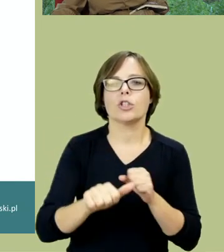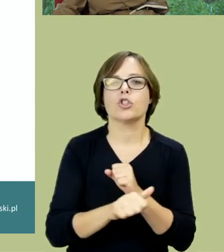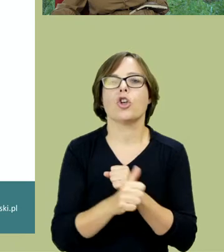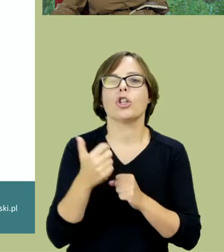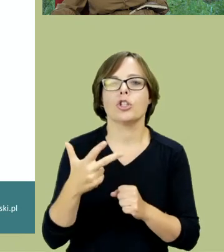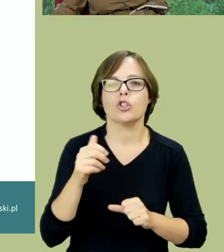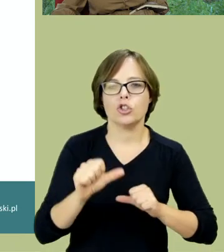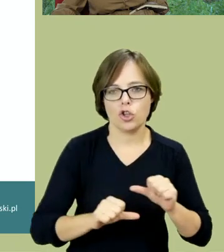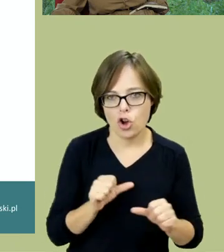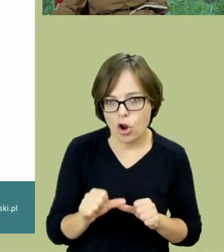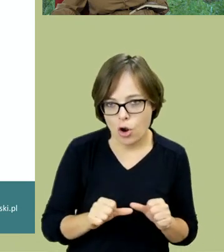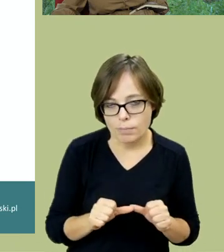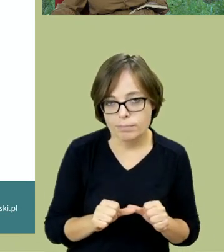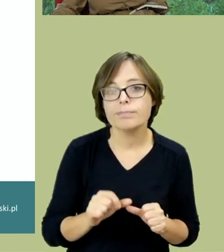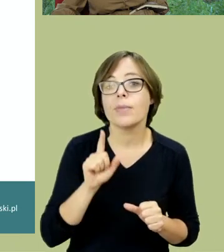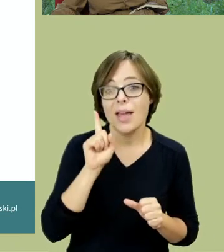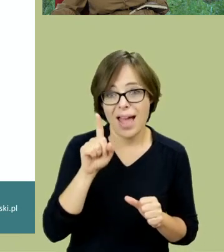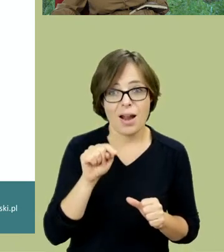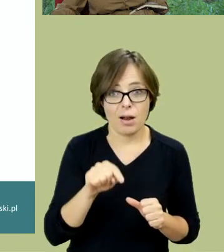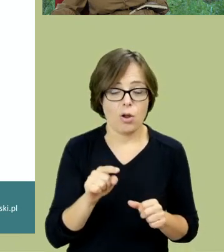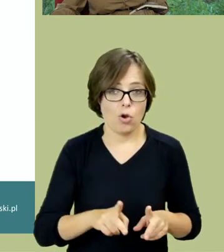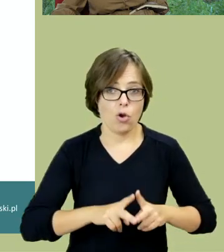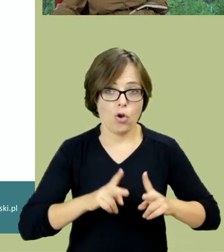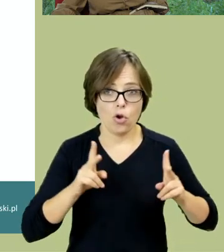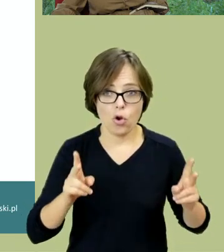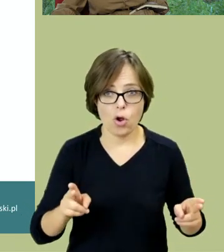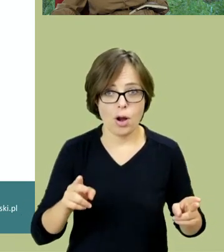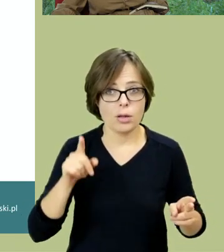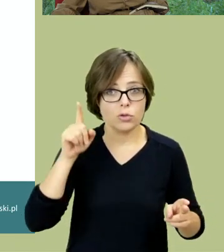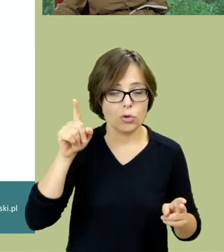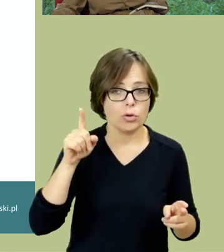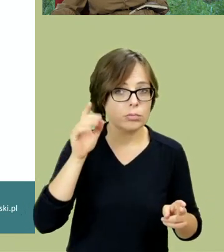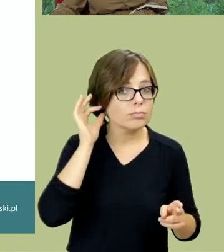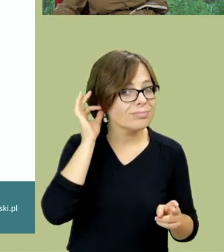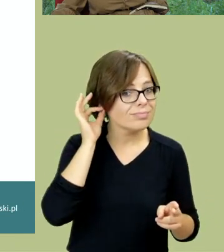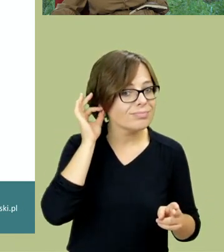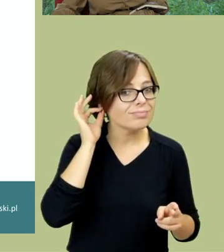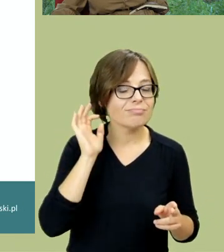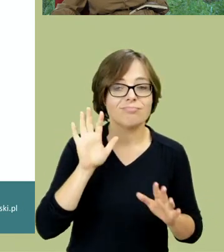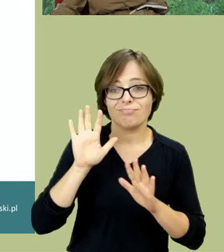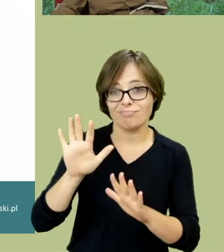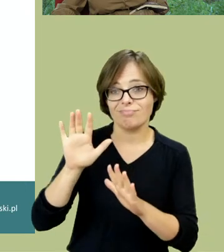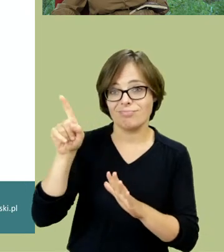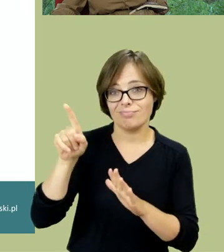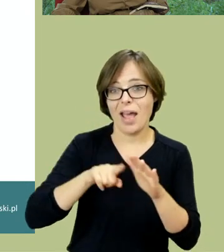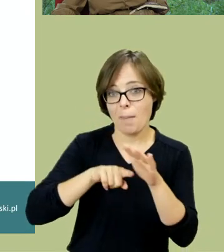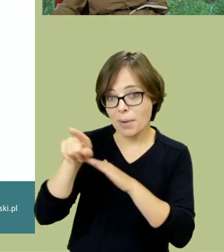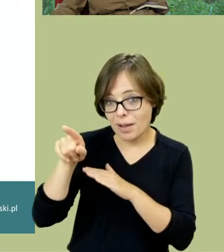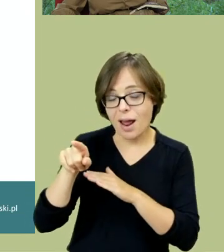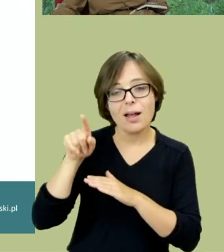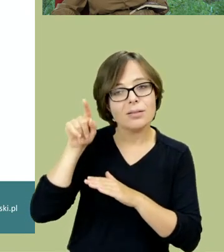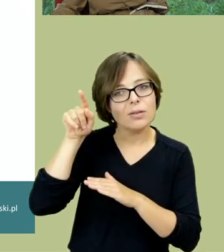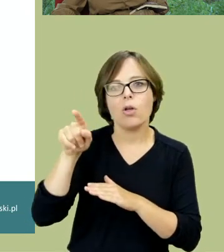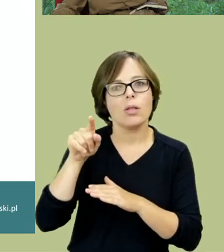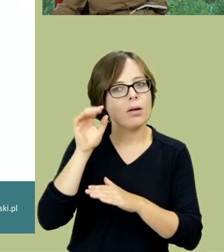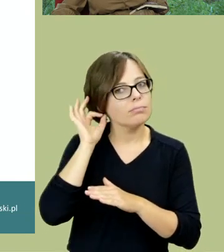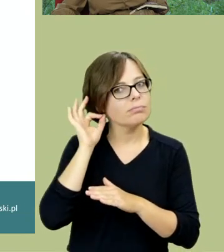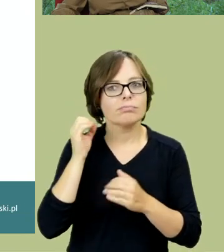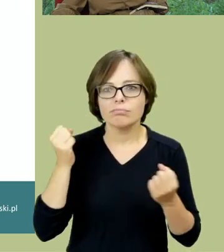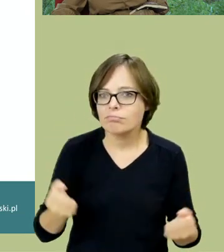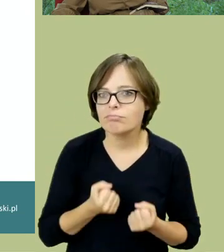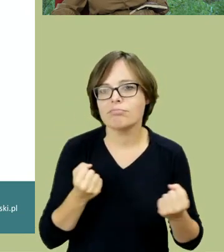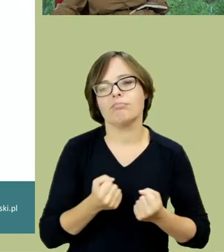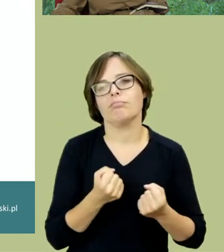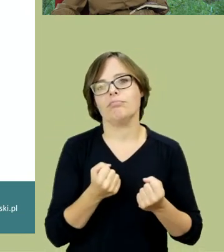1963 roku, ale przez ten okres pobytu na emigracji była bardzo mocno zaangażowana w